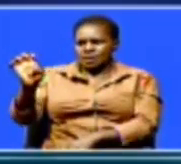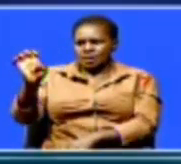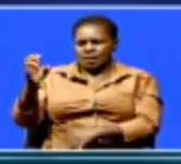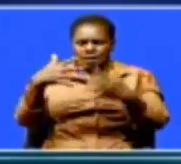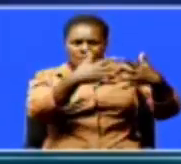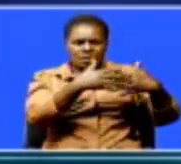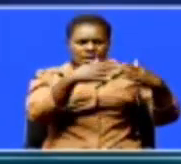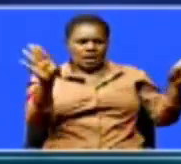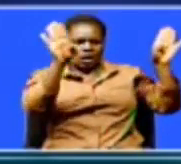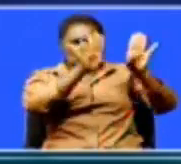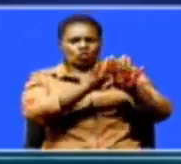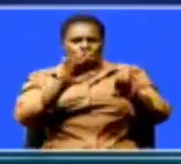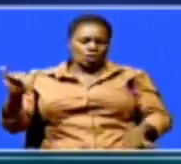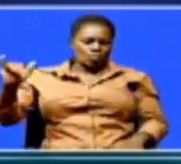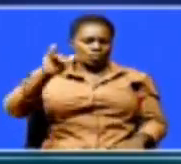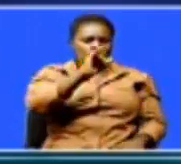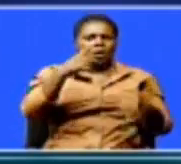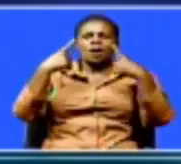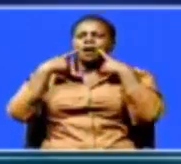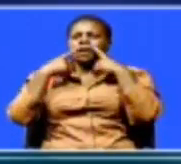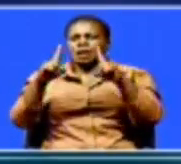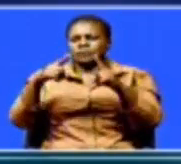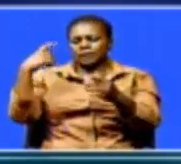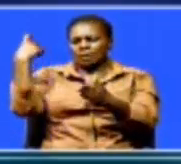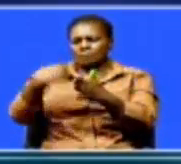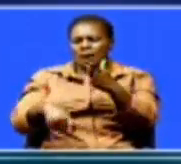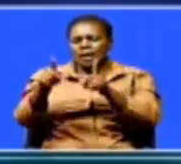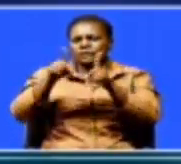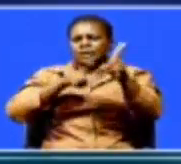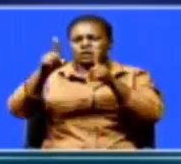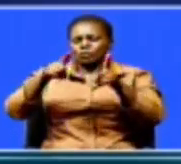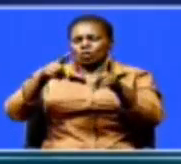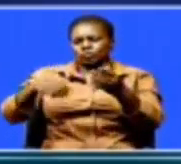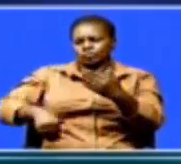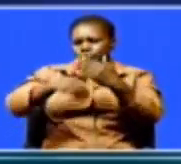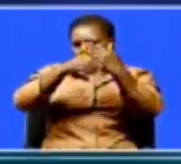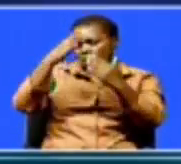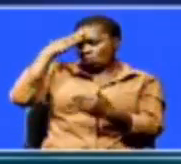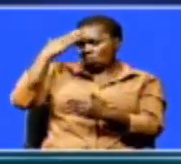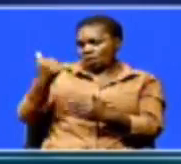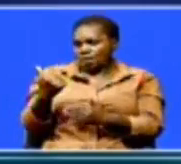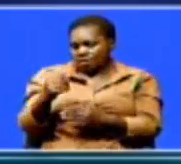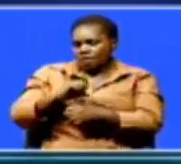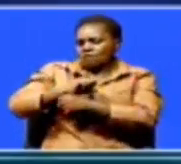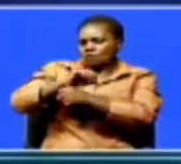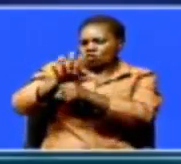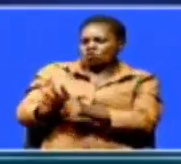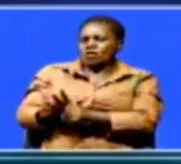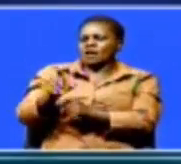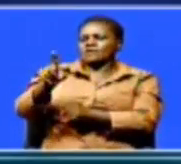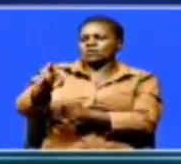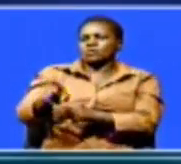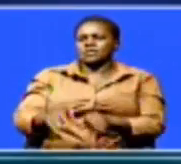Marekani kufungwa na ndege kutangaza ongezeko la bei ya usafirishaji kisa na maana virusi vya